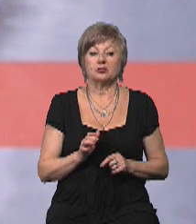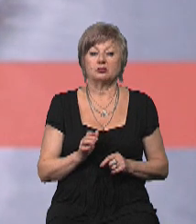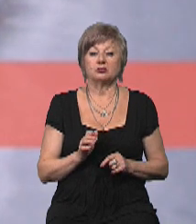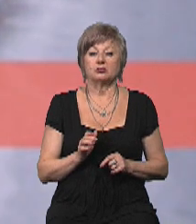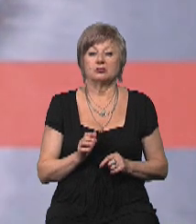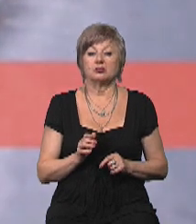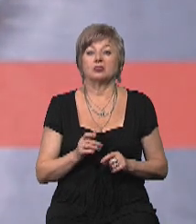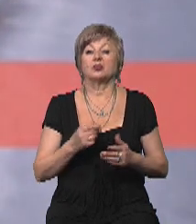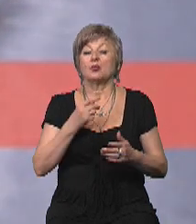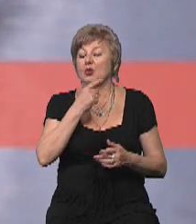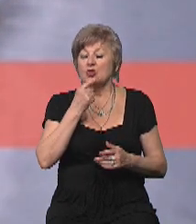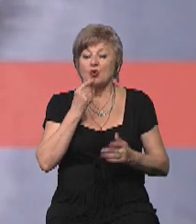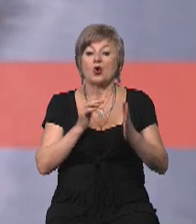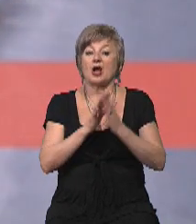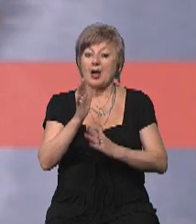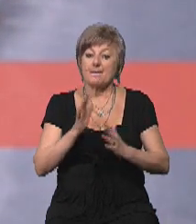очаги амброзії.